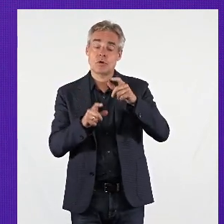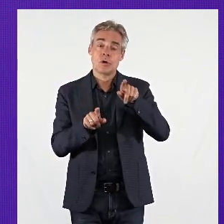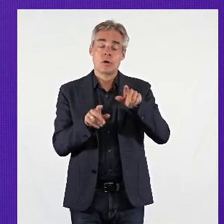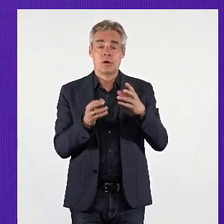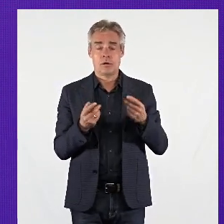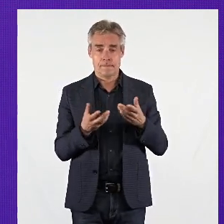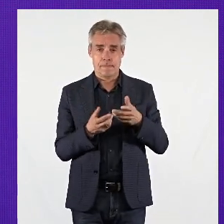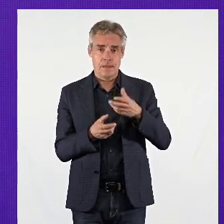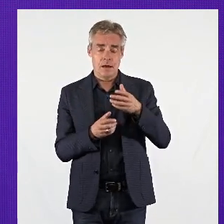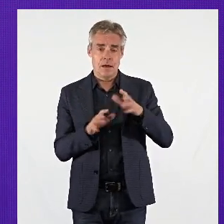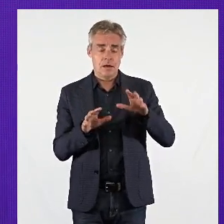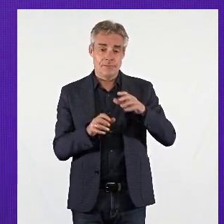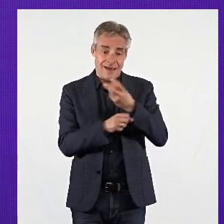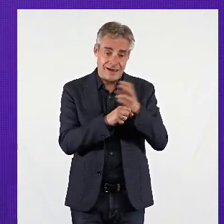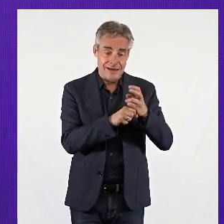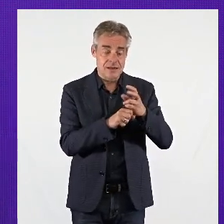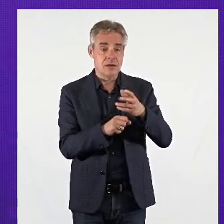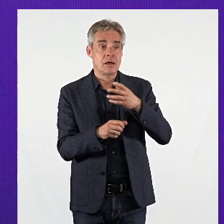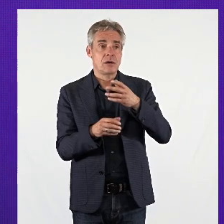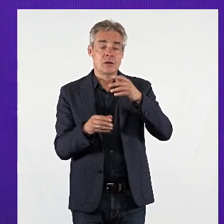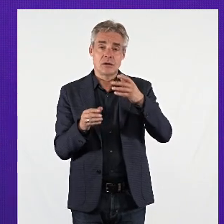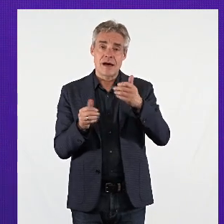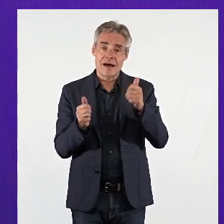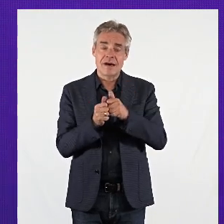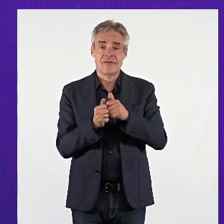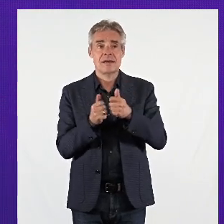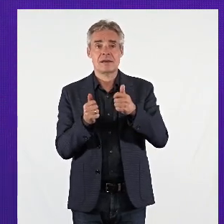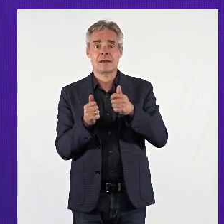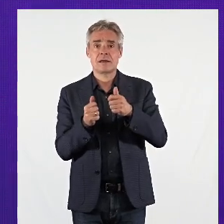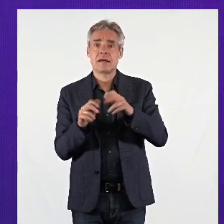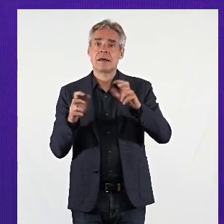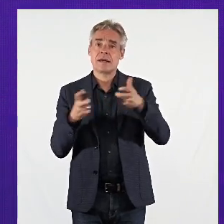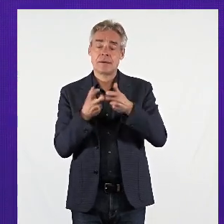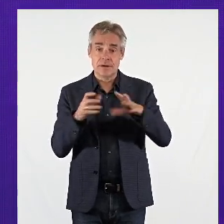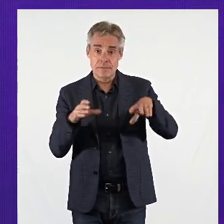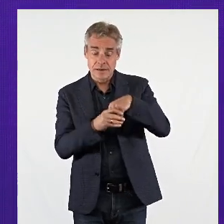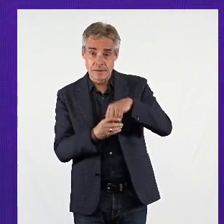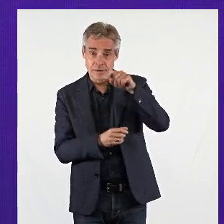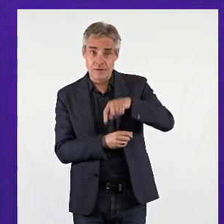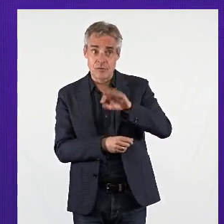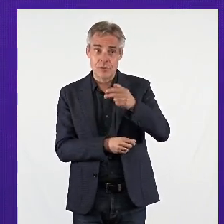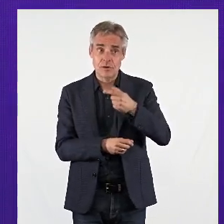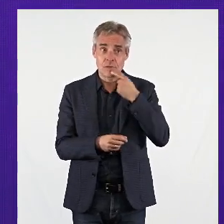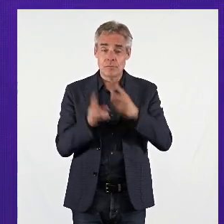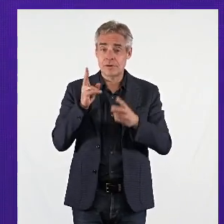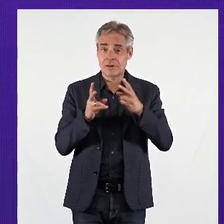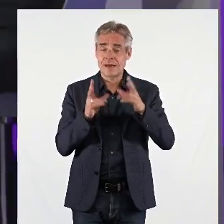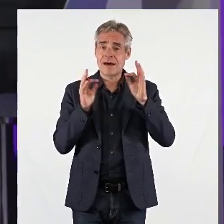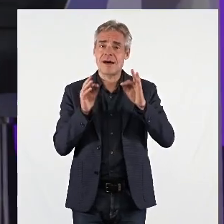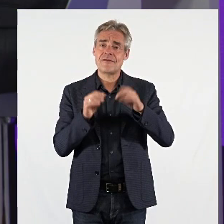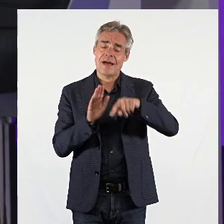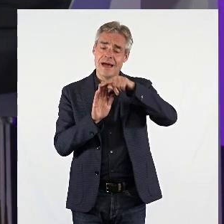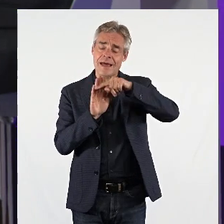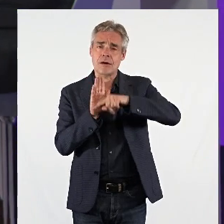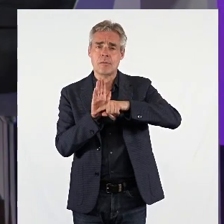de la maîtrise des risques dans notamment la sacro-sainte tarification. Est-ce que vous pouvez nous dire justement au niveau de la réglementation